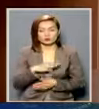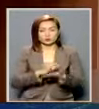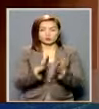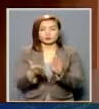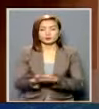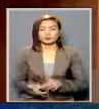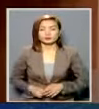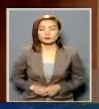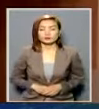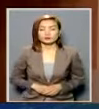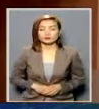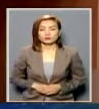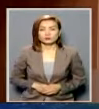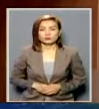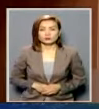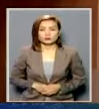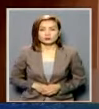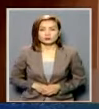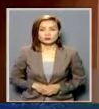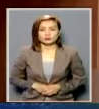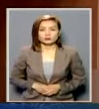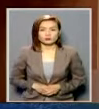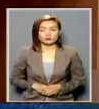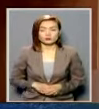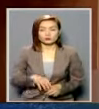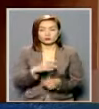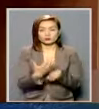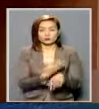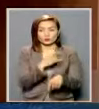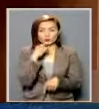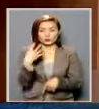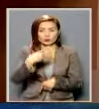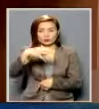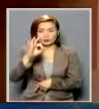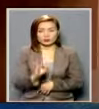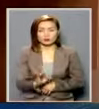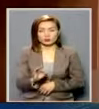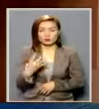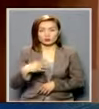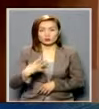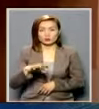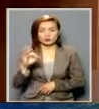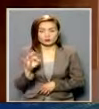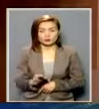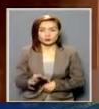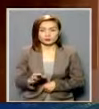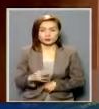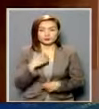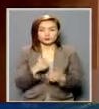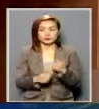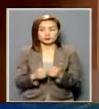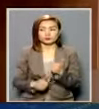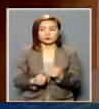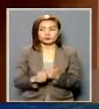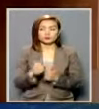Я? Біздердің импортымыз Ресейден 40%. Ол не деген сөз? Ол біздің әр